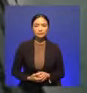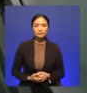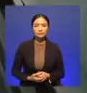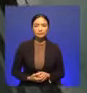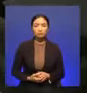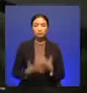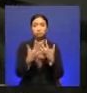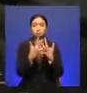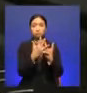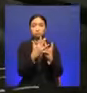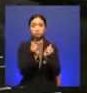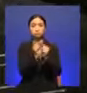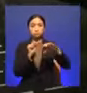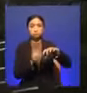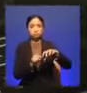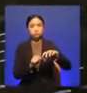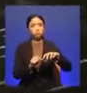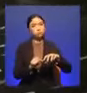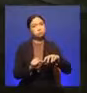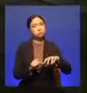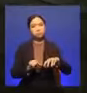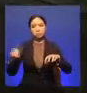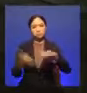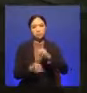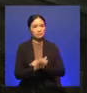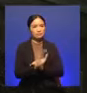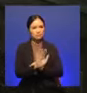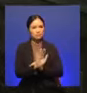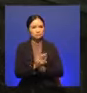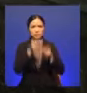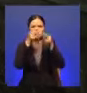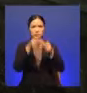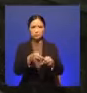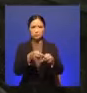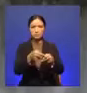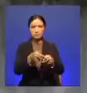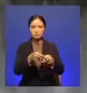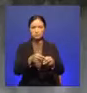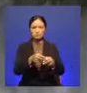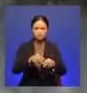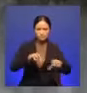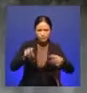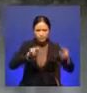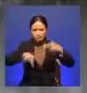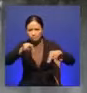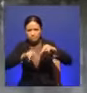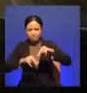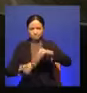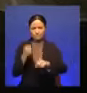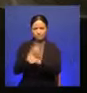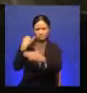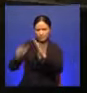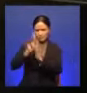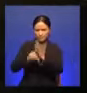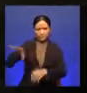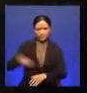เรือนจำถูกทำให้เป็นพื้นที่ต้องห้ามเป็นพื้นที่เฉพาะสำหรับการควบคุมตัวและกักขังผู้ที่กระทำผิดกฎหม